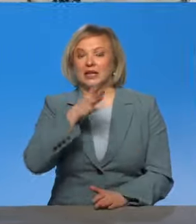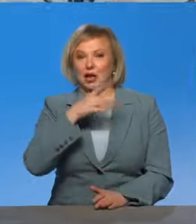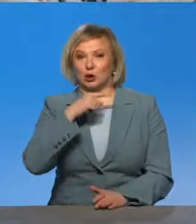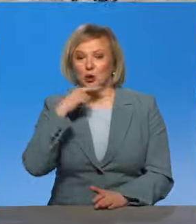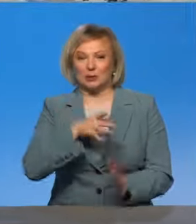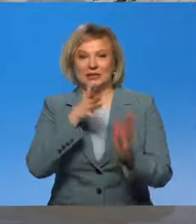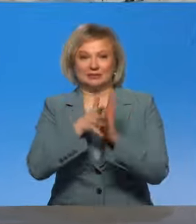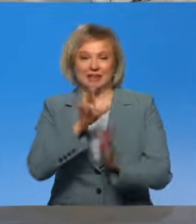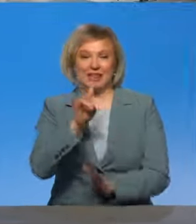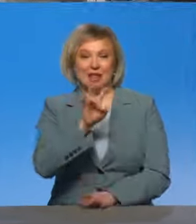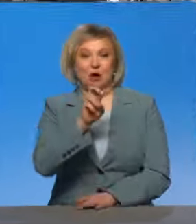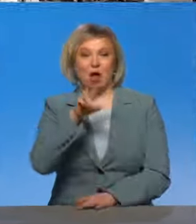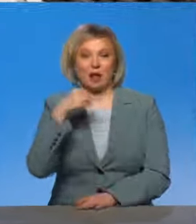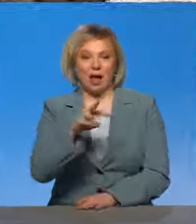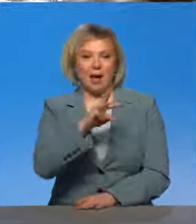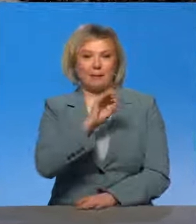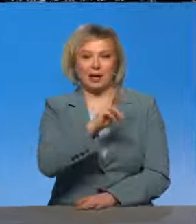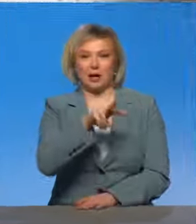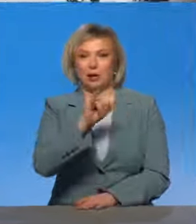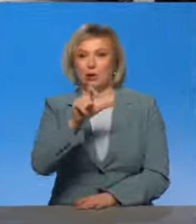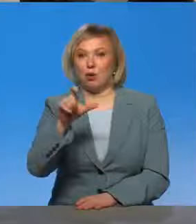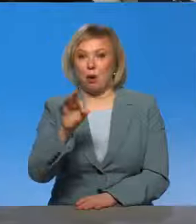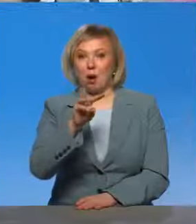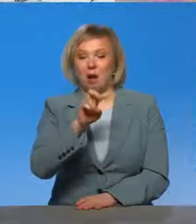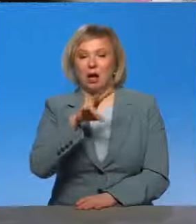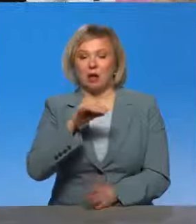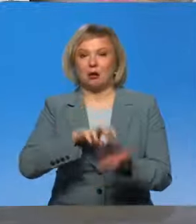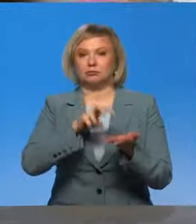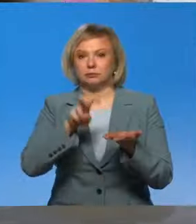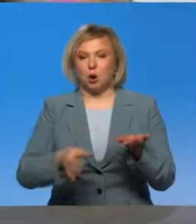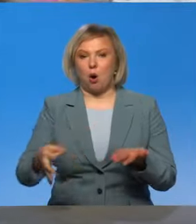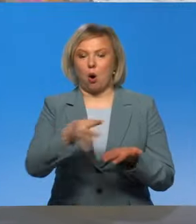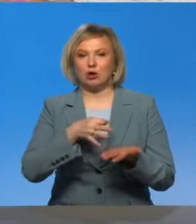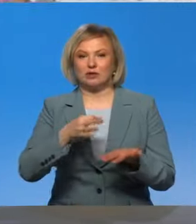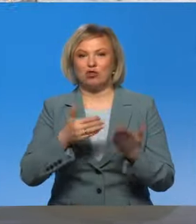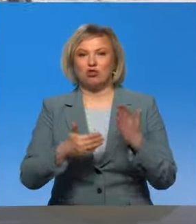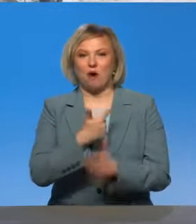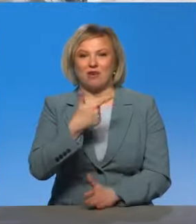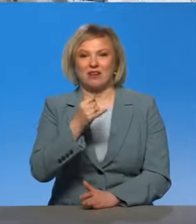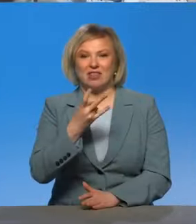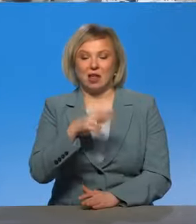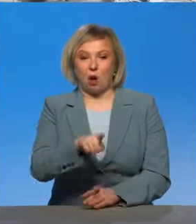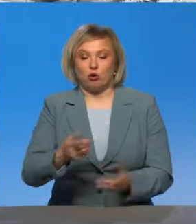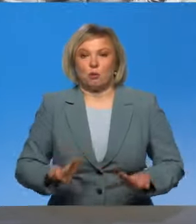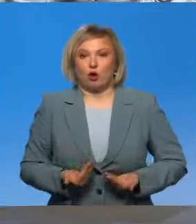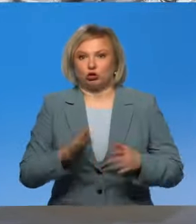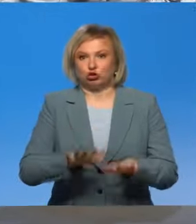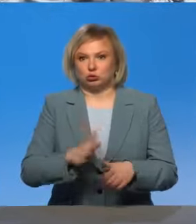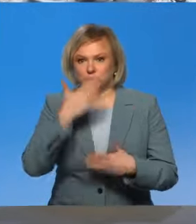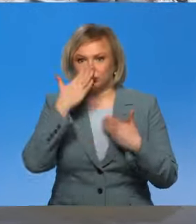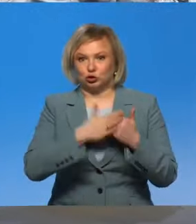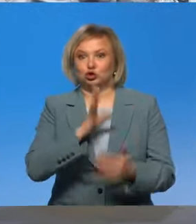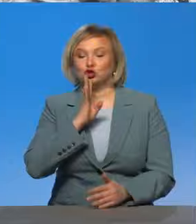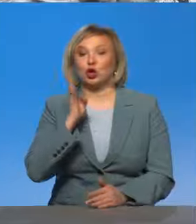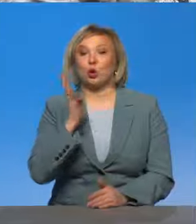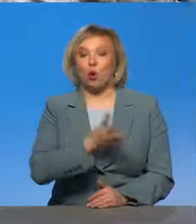Николай Миклухо-Маклай высадился на берегу острова Новая Гвинея. Он прожил среди папуасов в общей сложности почти 4 года,